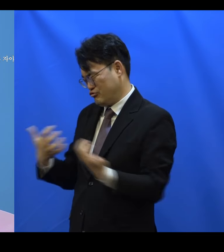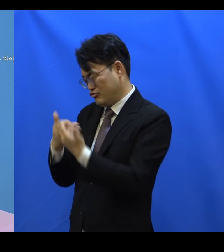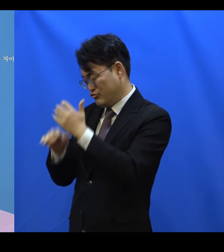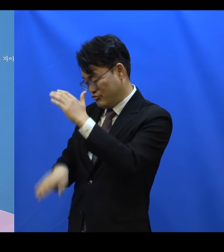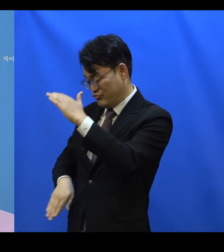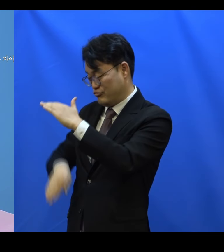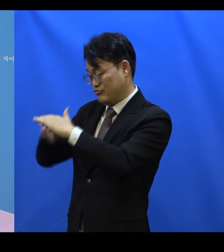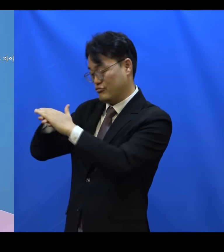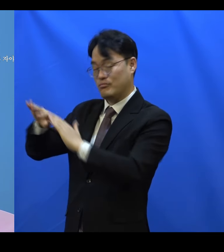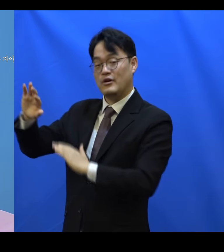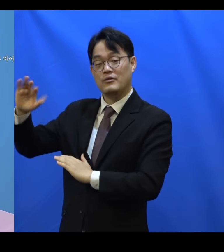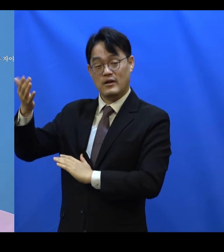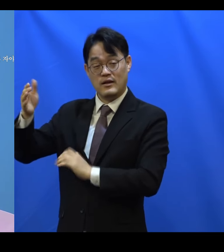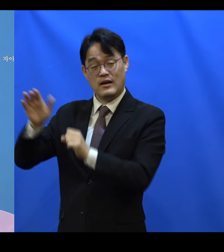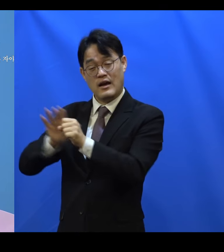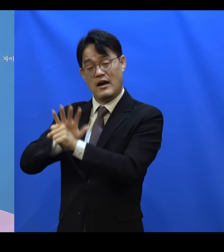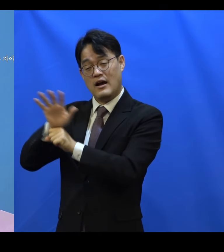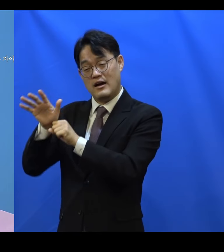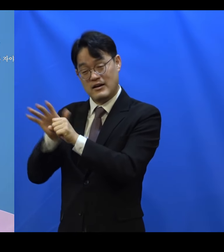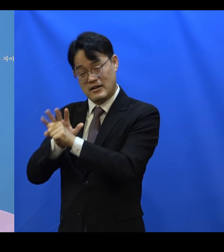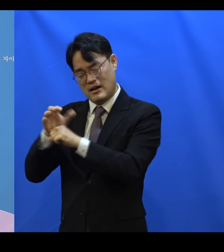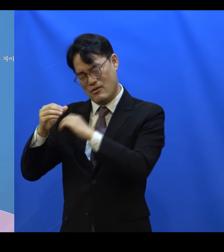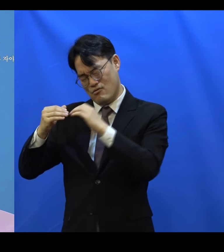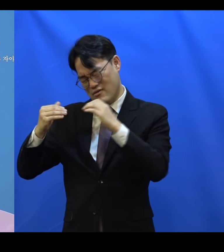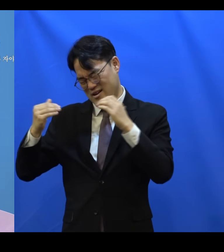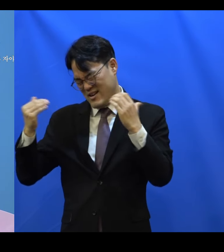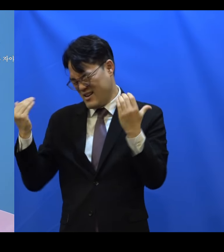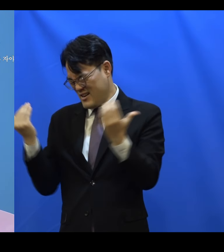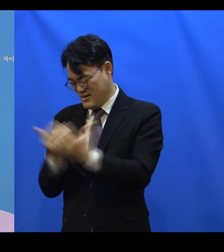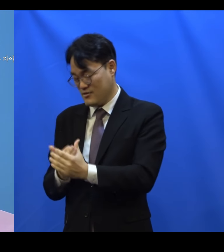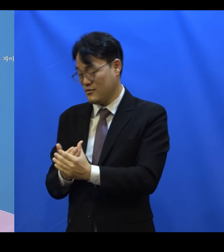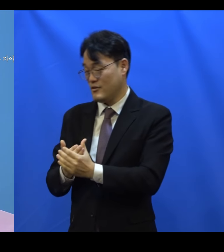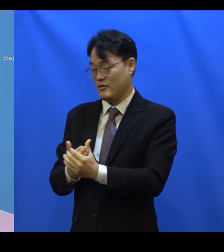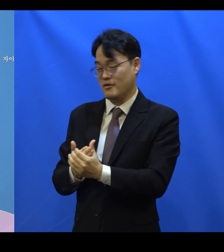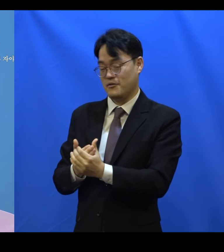임하. 압도하는 하나님의 임재에 사로잡혀 있는 상태.